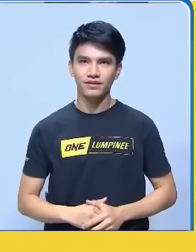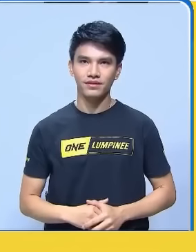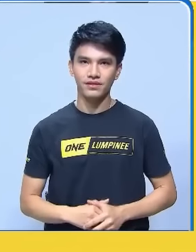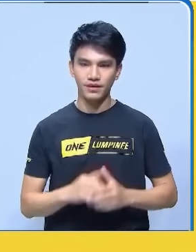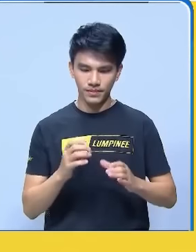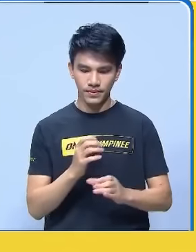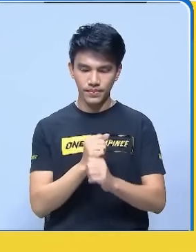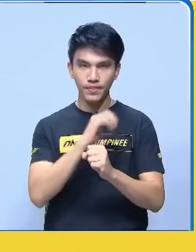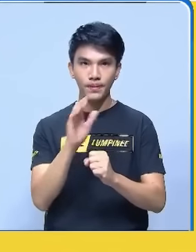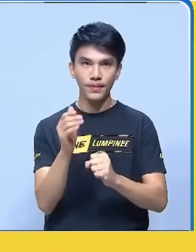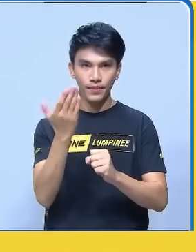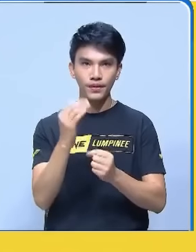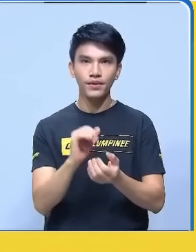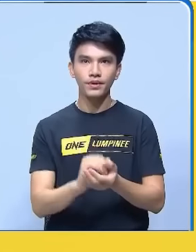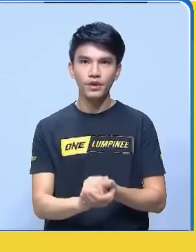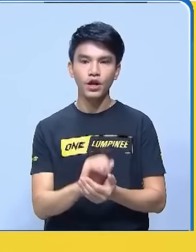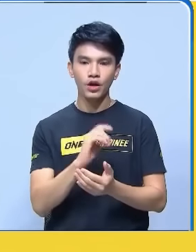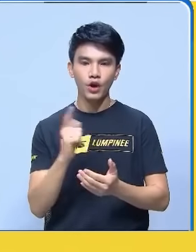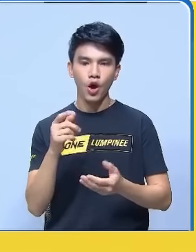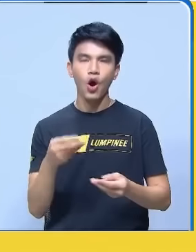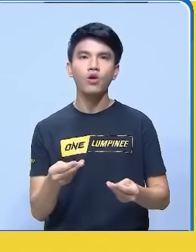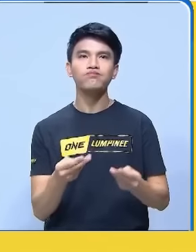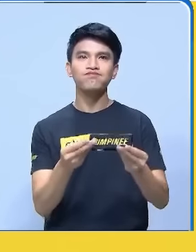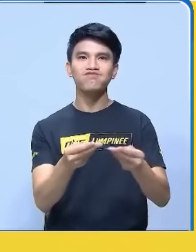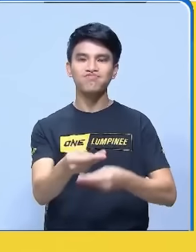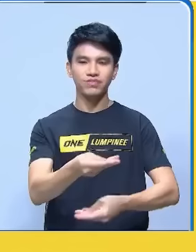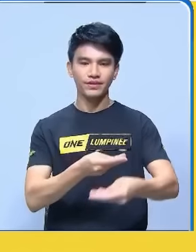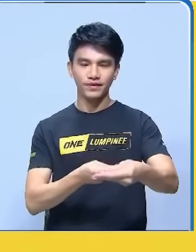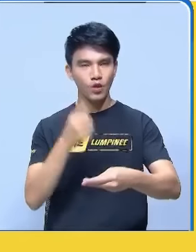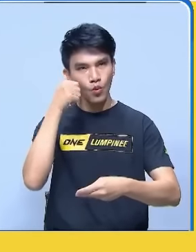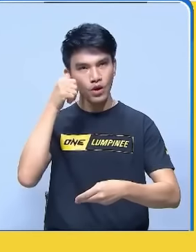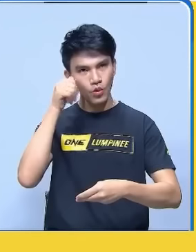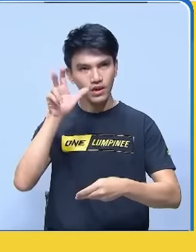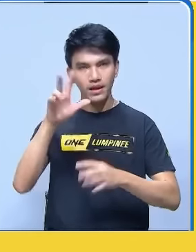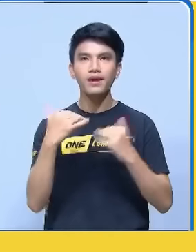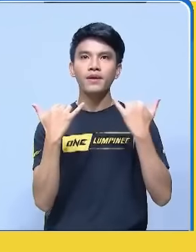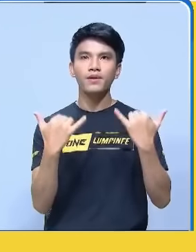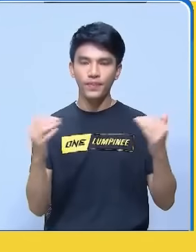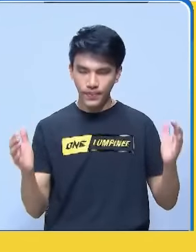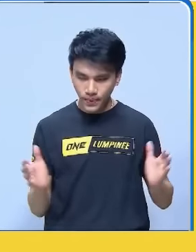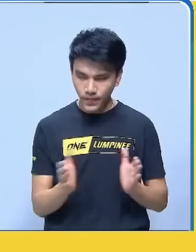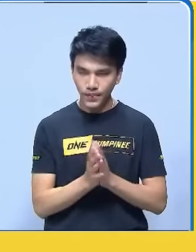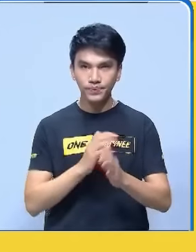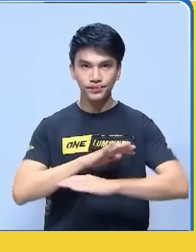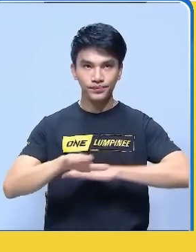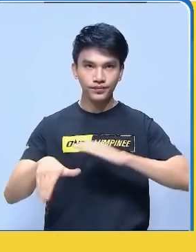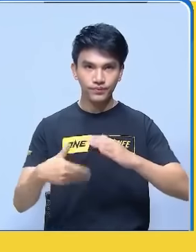นิดนึงสำหรับการไปคืนทองแม่ตั๊กนะคะ3วันที่ผ่านมานะคะตอนนี้ยอดรวมลูกค้าที่ไปคืนท